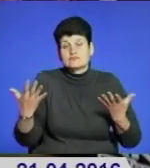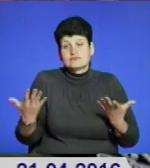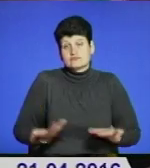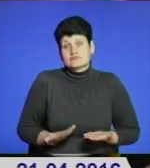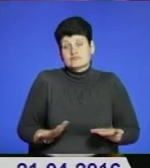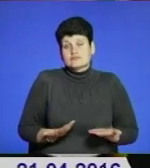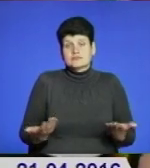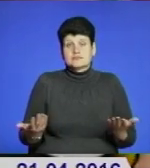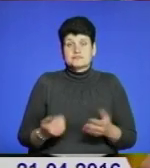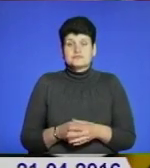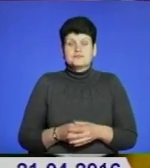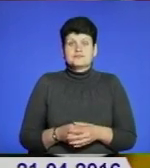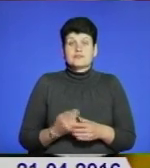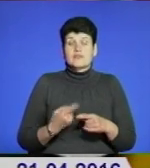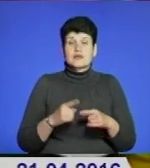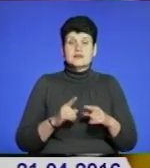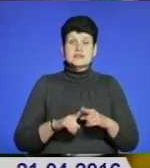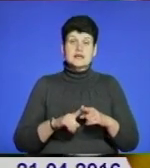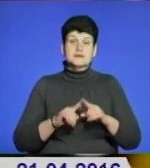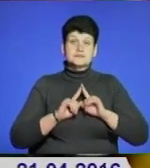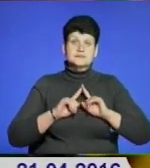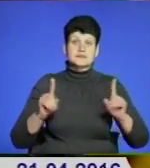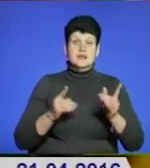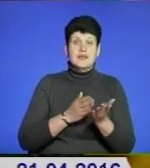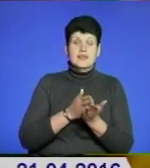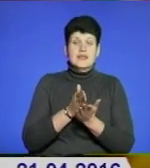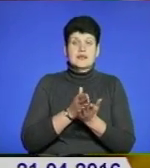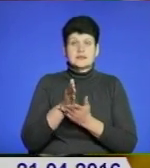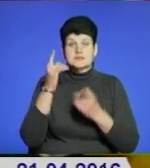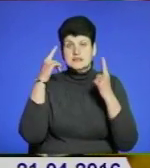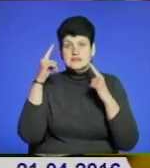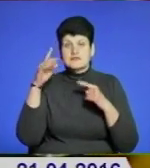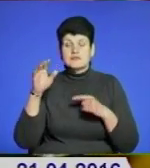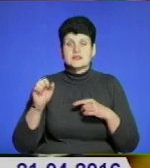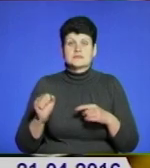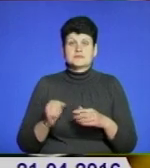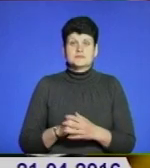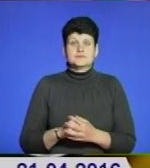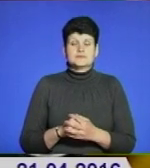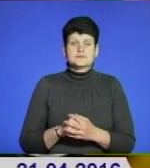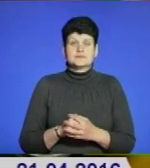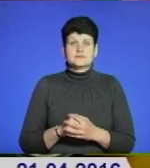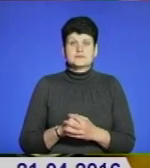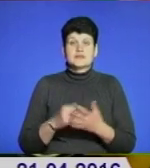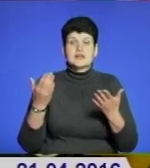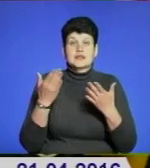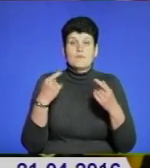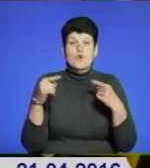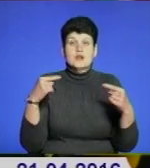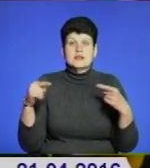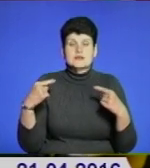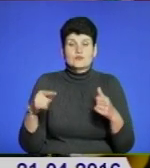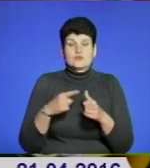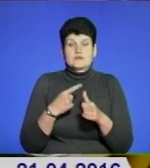наживо. Це своєрідний напрям мистецтва, який по-різному